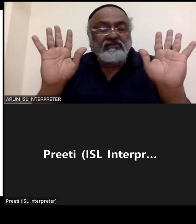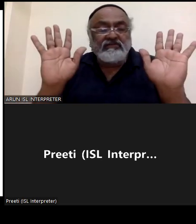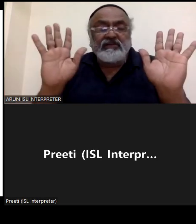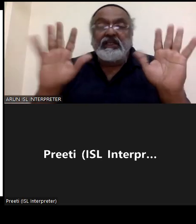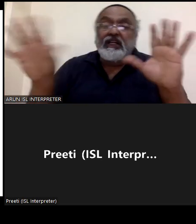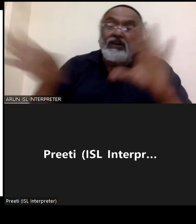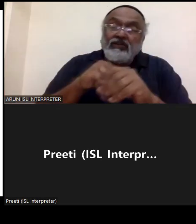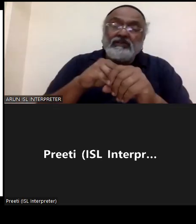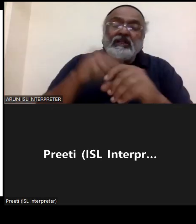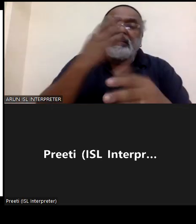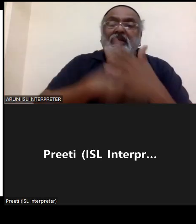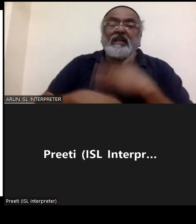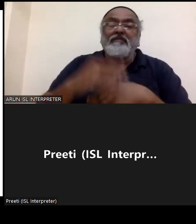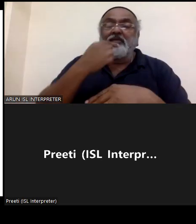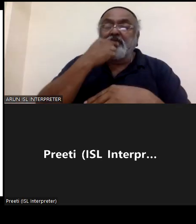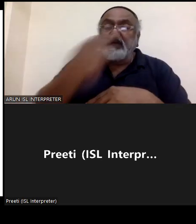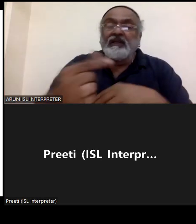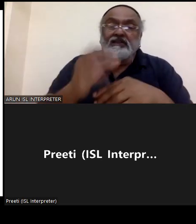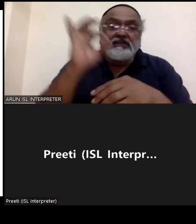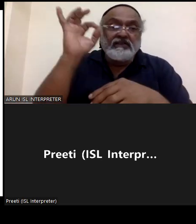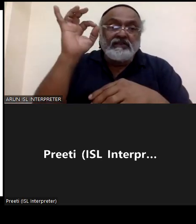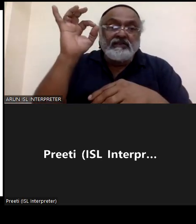इंक्लूजन ऑफ पर्सन्स विद डिसेबिलिटी,